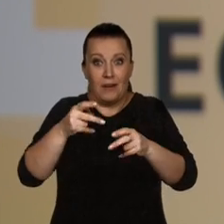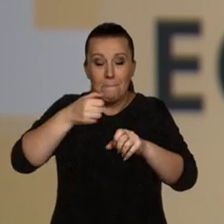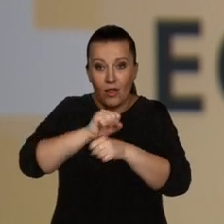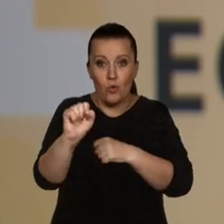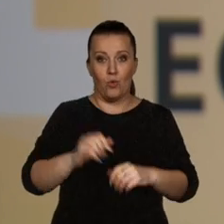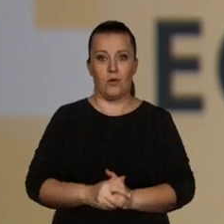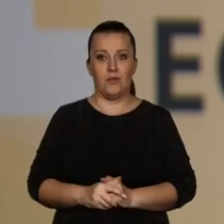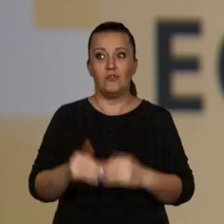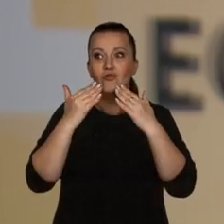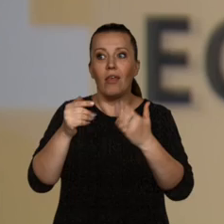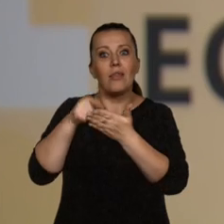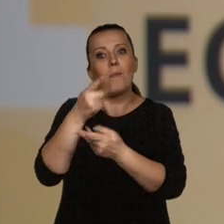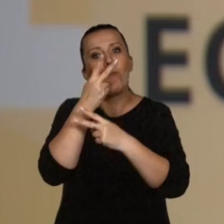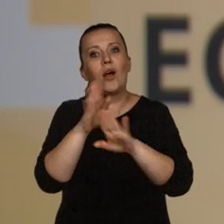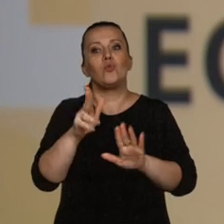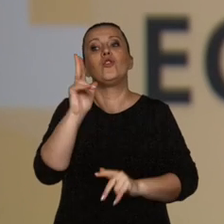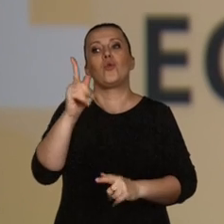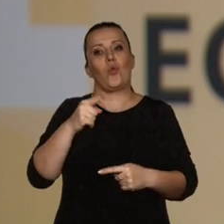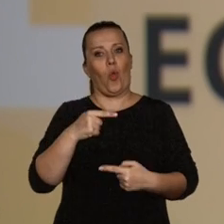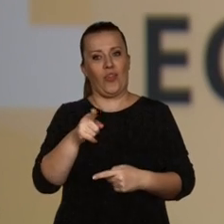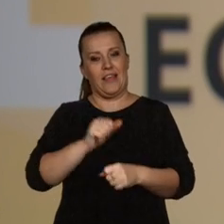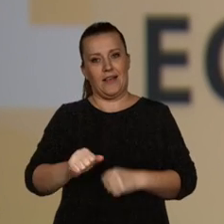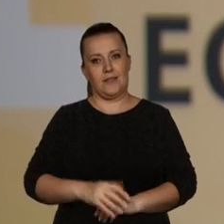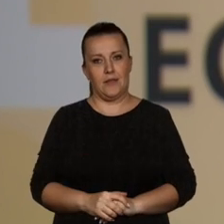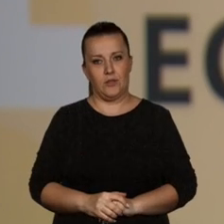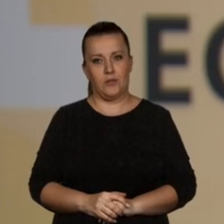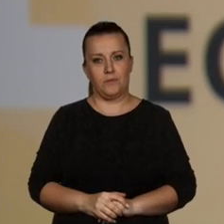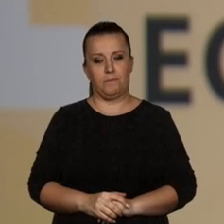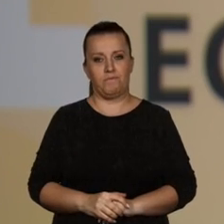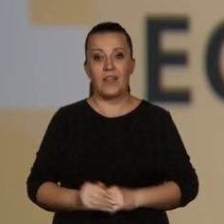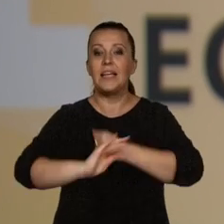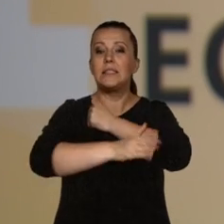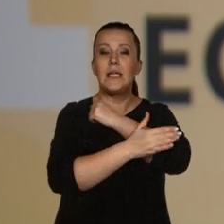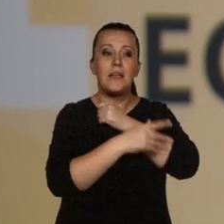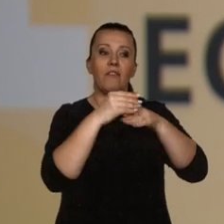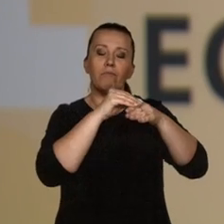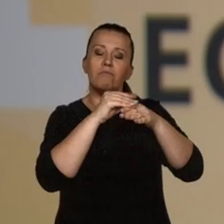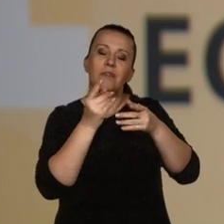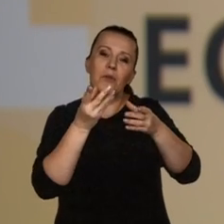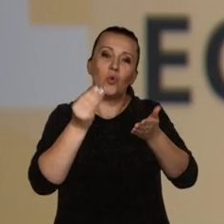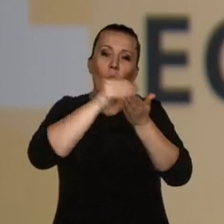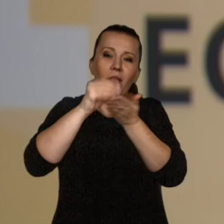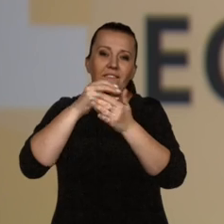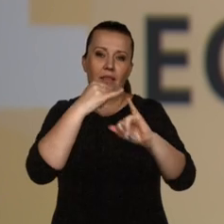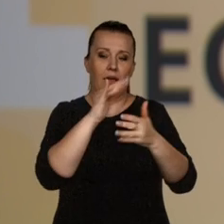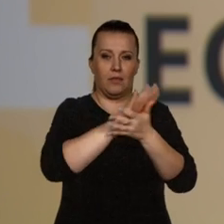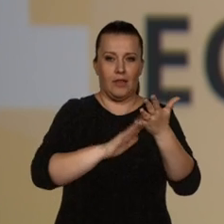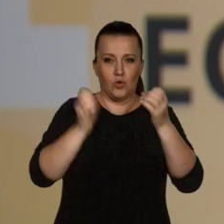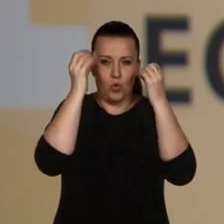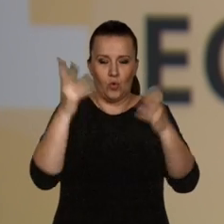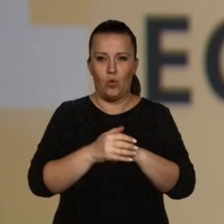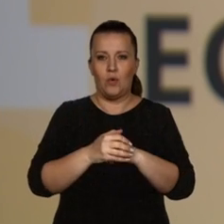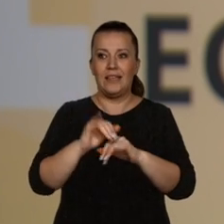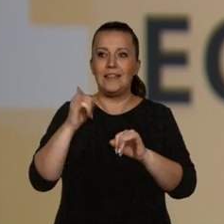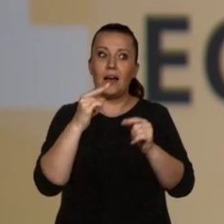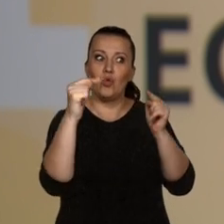pokazuje, kim ty naprawdę jesteś. Jakie są zasady wprowadzania innych tekstów kultury? Co zrobić, żeby były adekwatne do